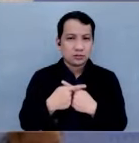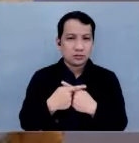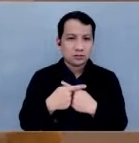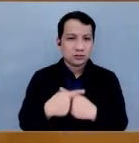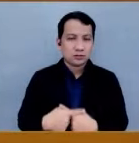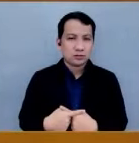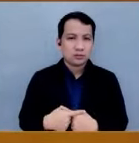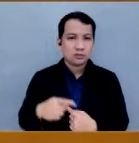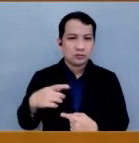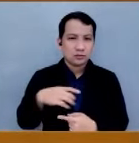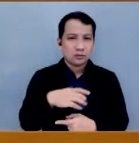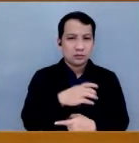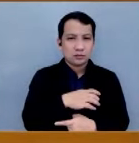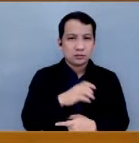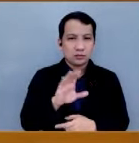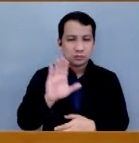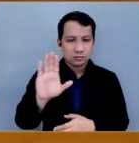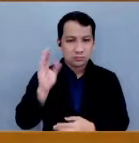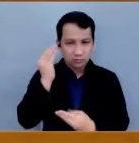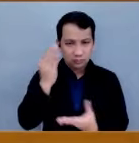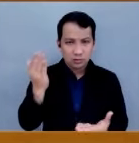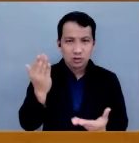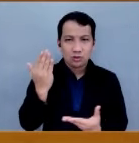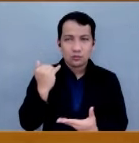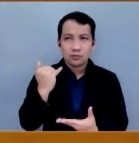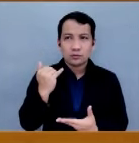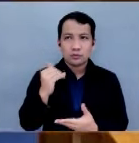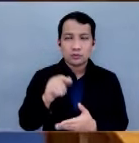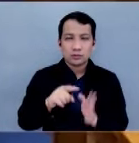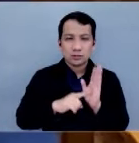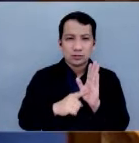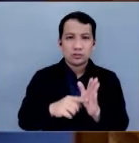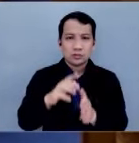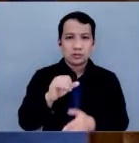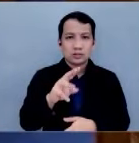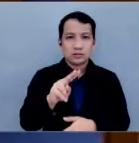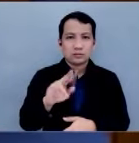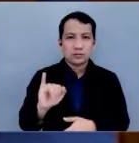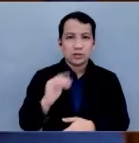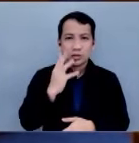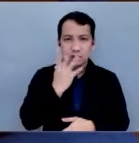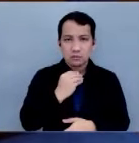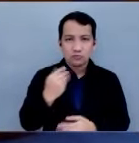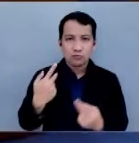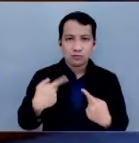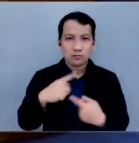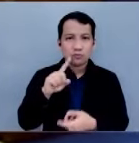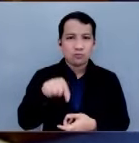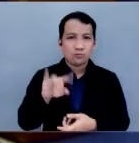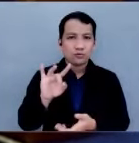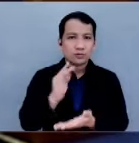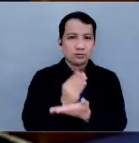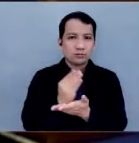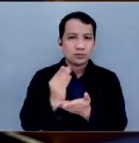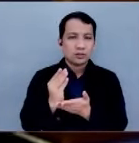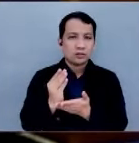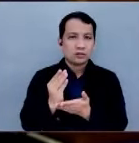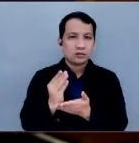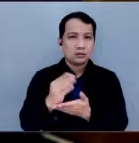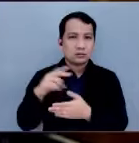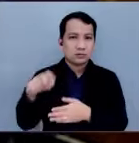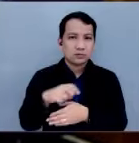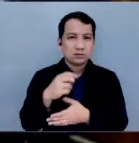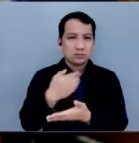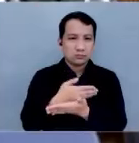on legislative franchises dahil sa Ineng episode ng smni na nagsasabing meron daw 1.8 billion na travel fund ang